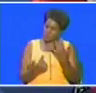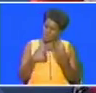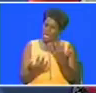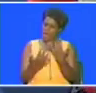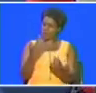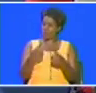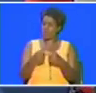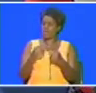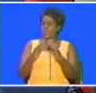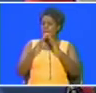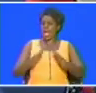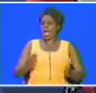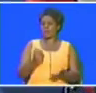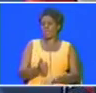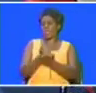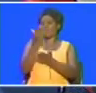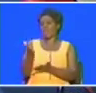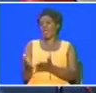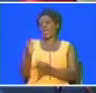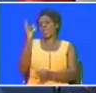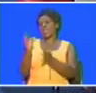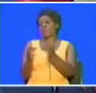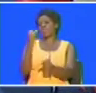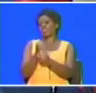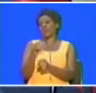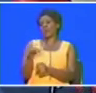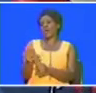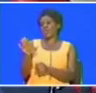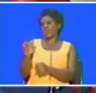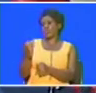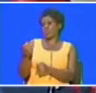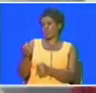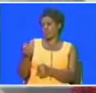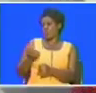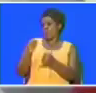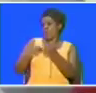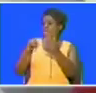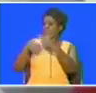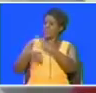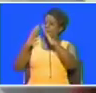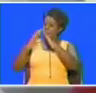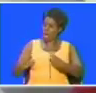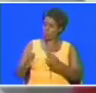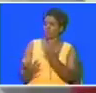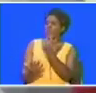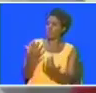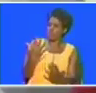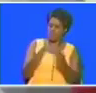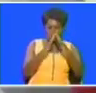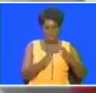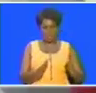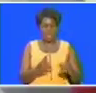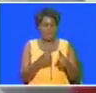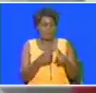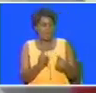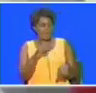kuna msaidizi nyumbani? Inategemea unafanya kazi gani. Kama wewe ni mke nyumbani, wajibika, pika, osha. Kama wewe ni career woman,